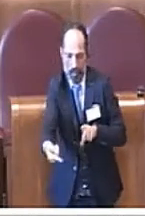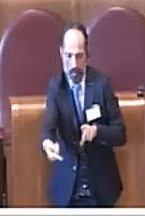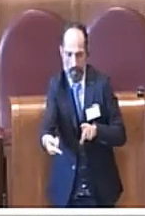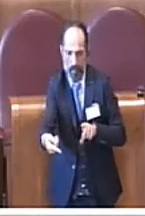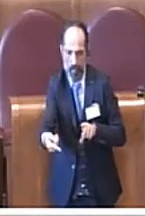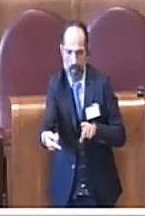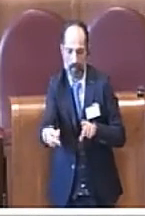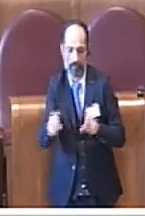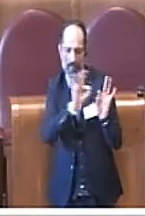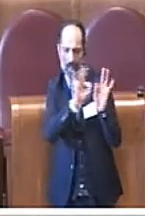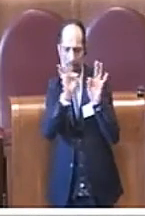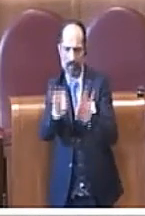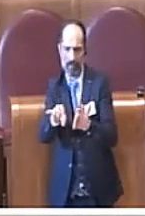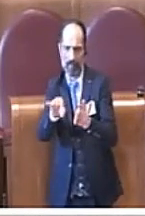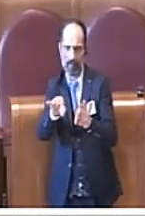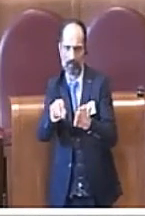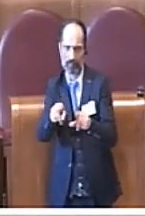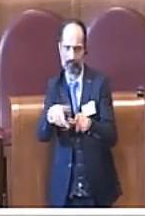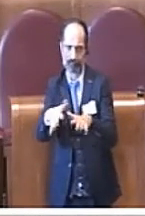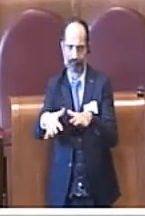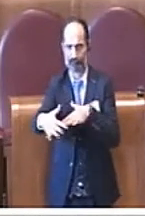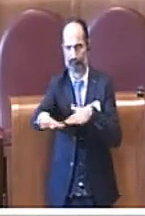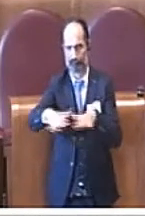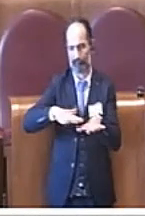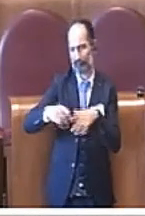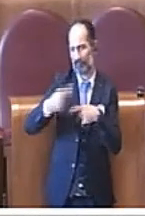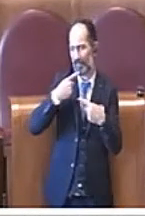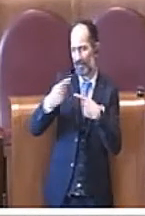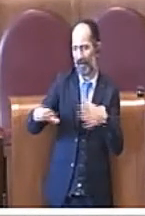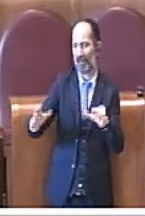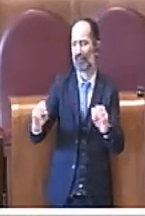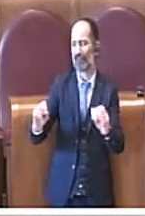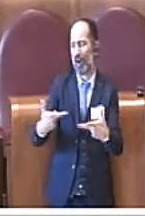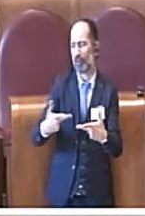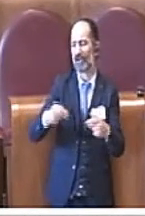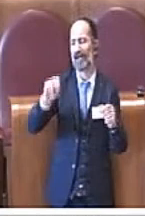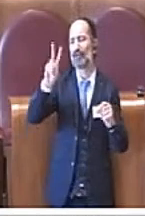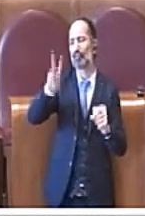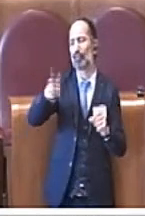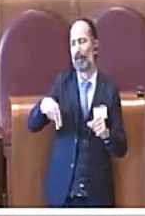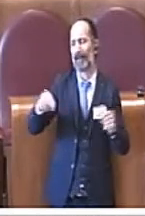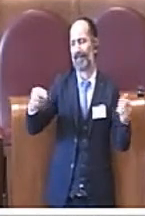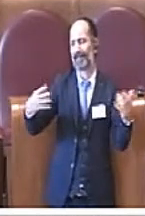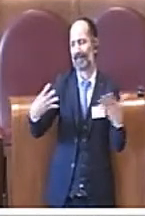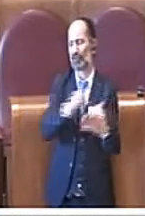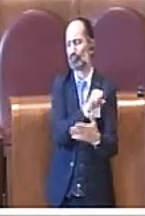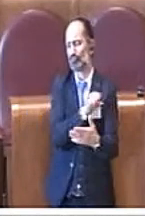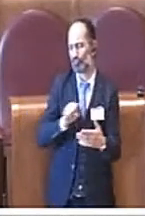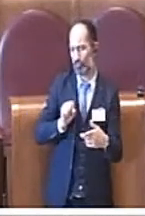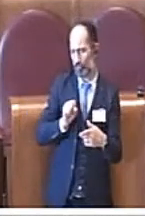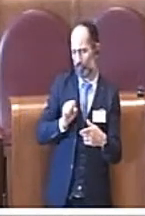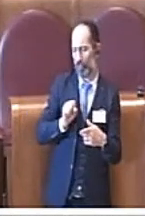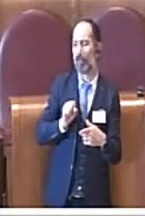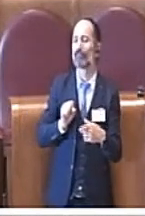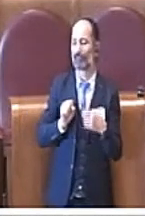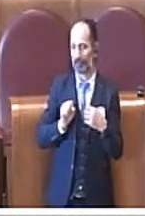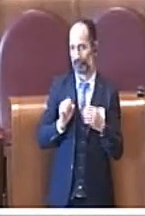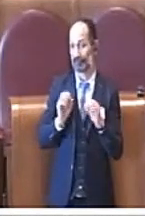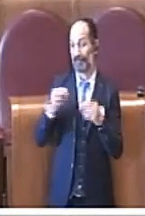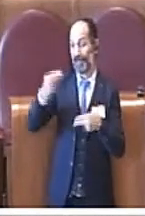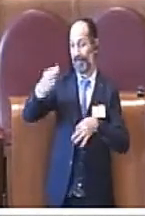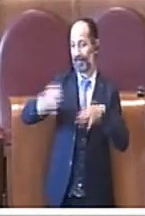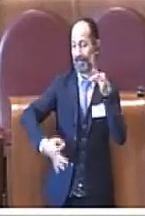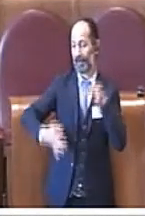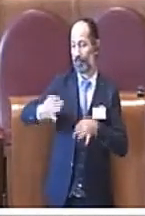Dopodiché arriviamo fino, per fare insomma, velocemente, al 2019, al giugno 2019, quando il